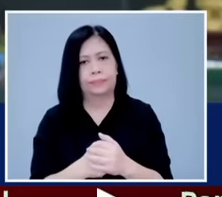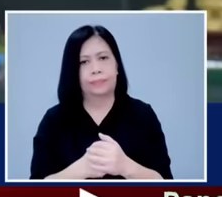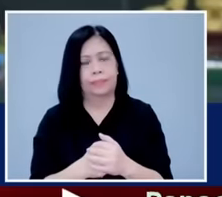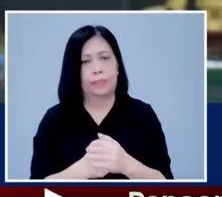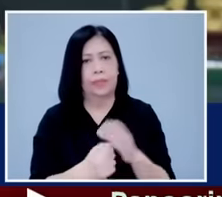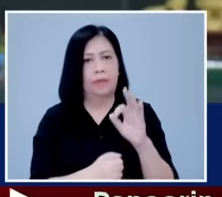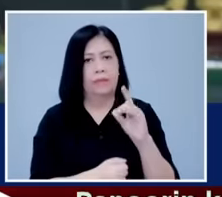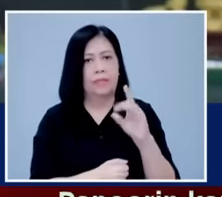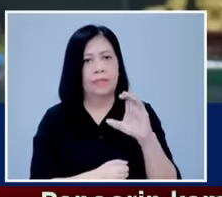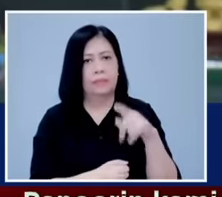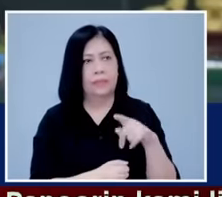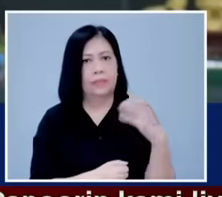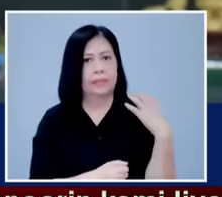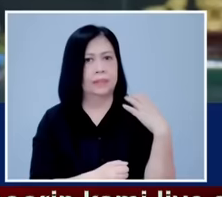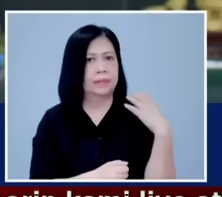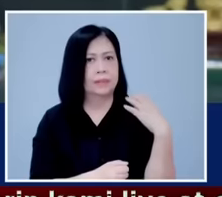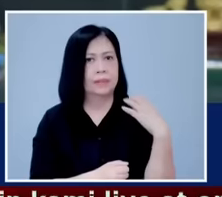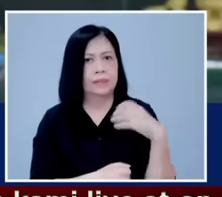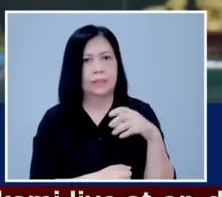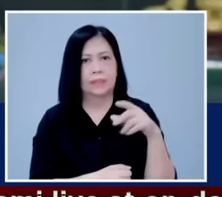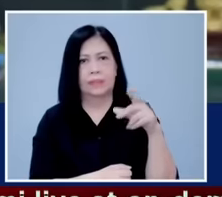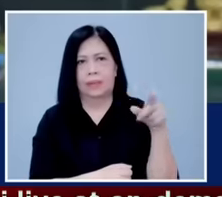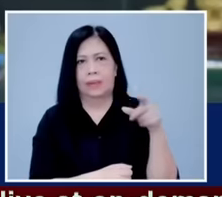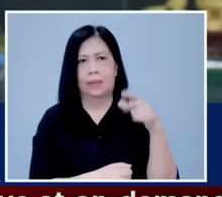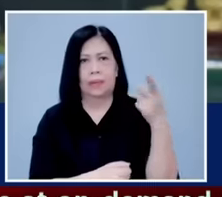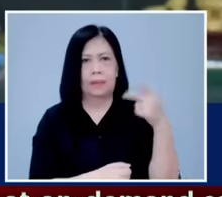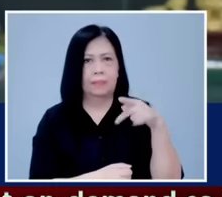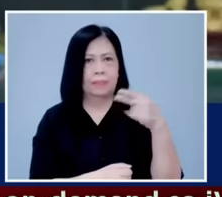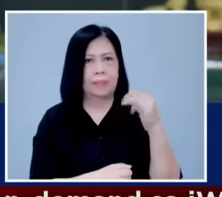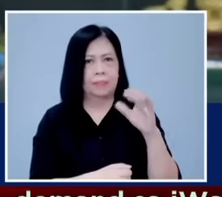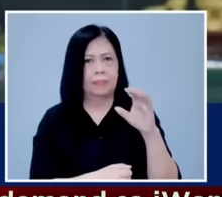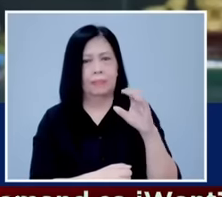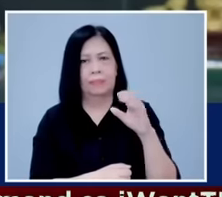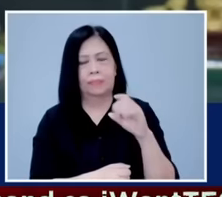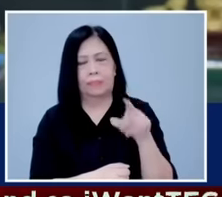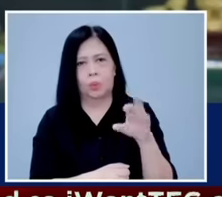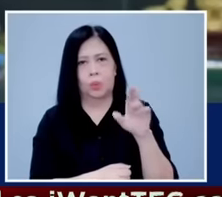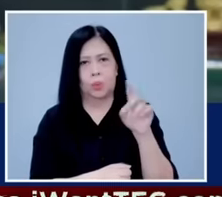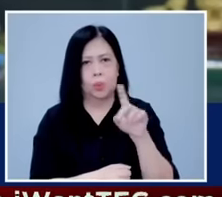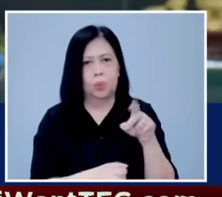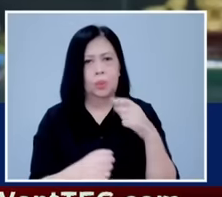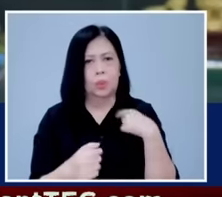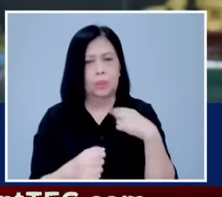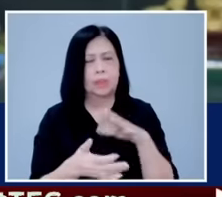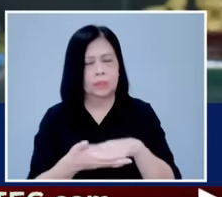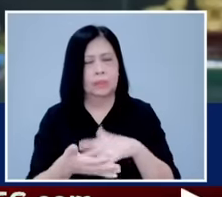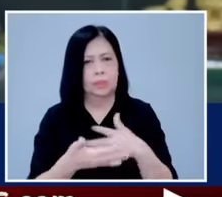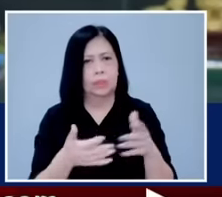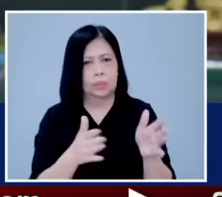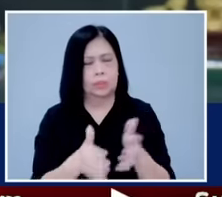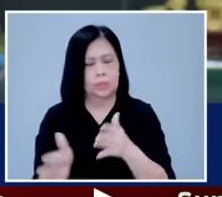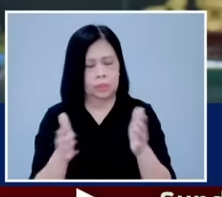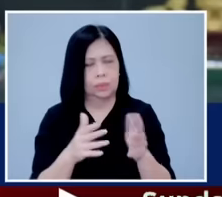FDCP Chair Pip about it and ini-schedule ko lang po.